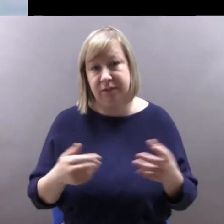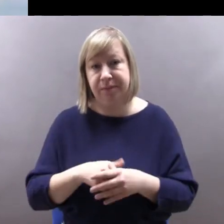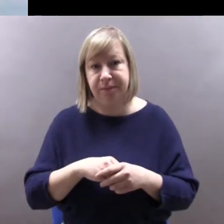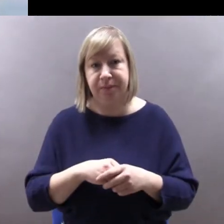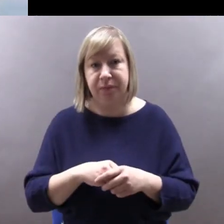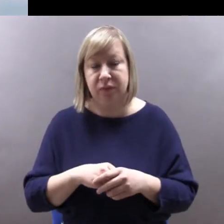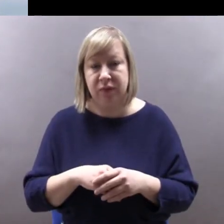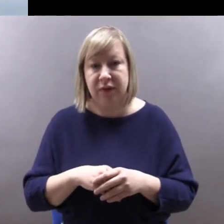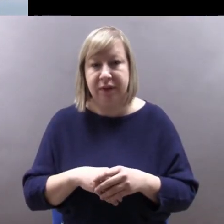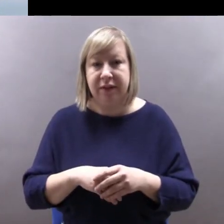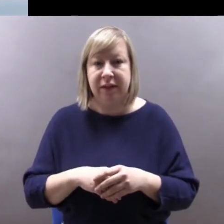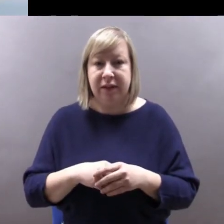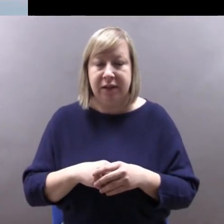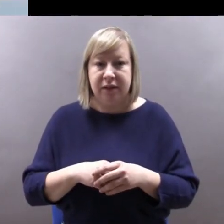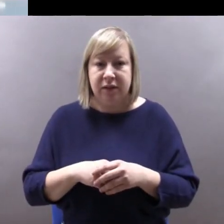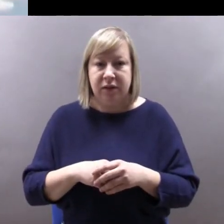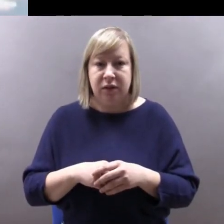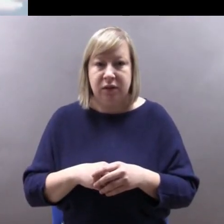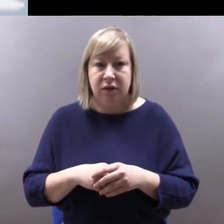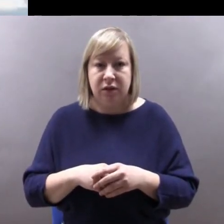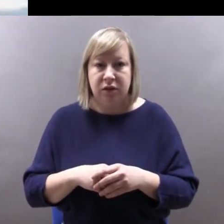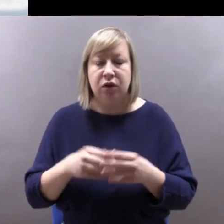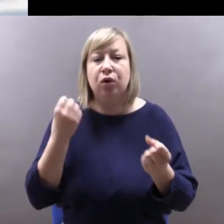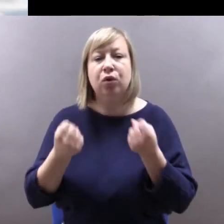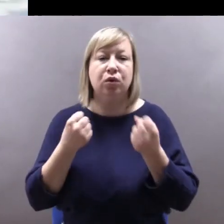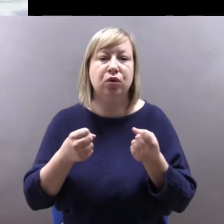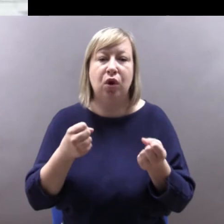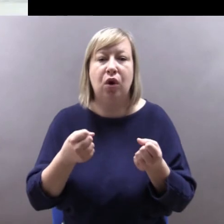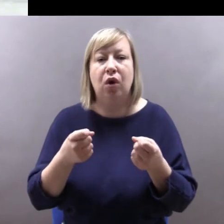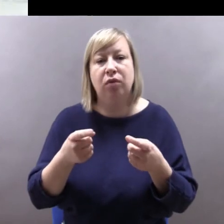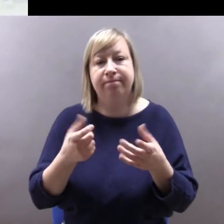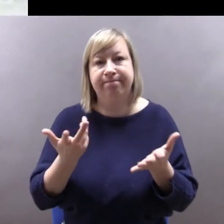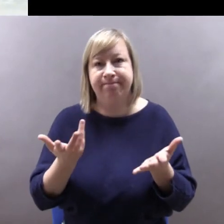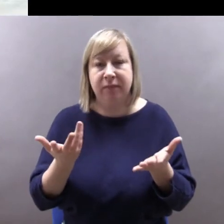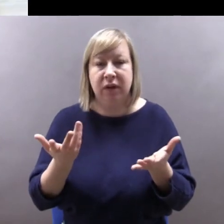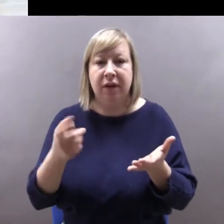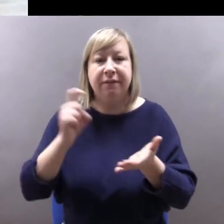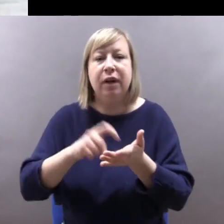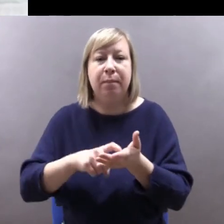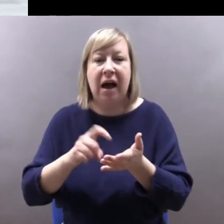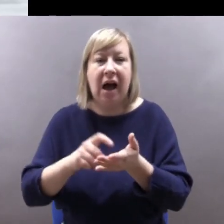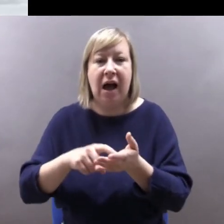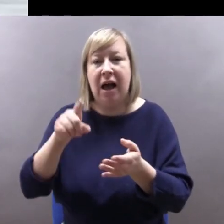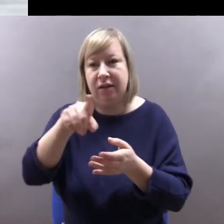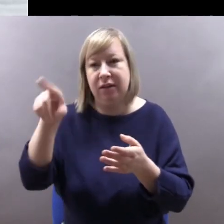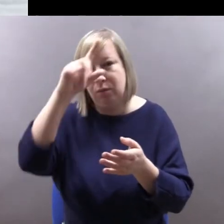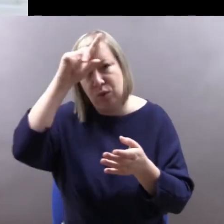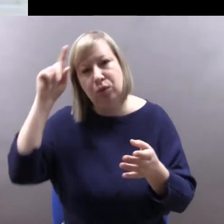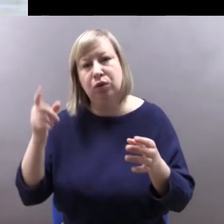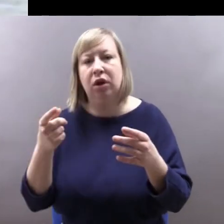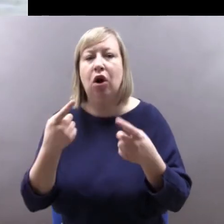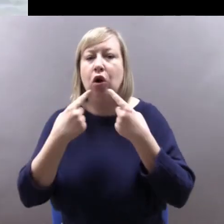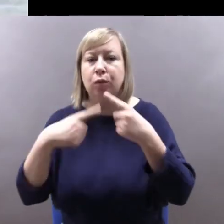od przestrzeni publicznej, od osób odpowiedzialnych za tą przestrzeń, żeby na każdym kroku były takie rozwiązania stosowane.